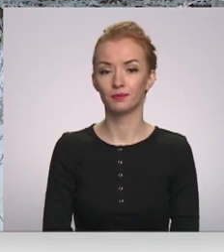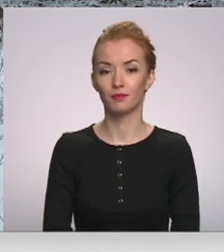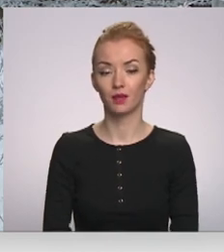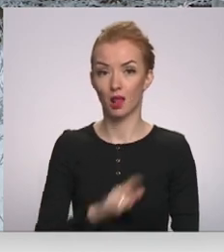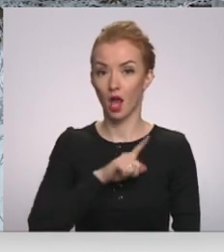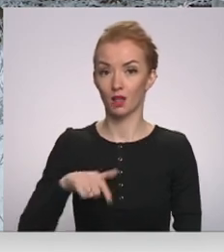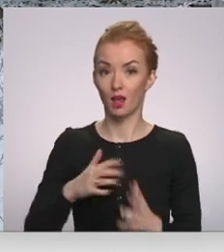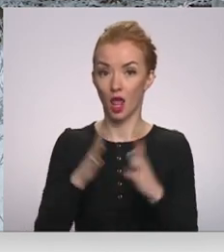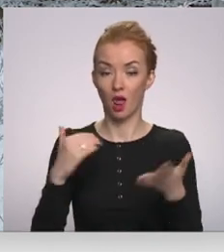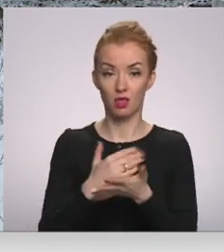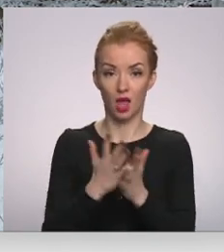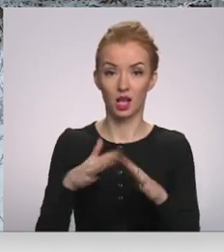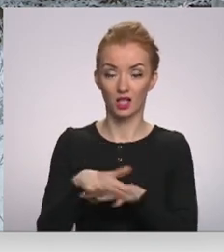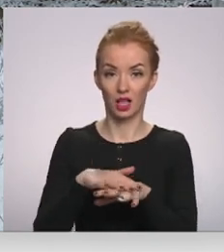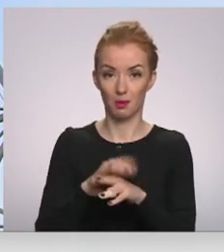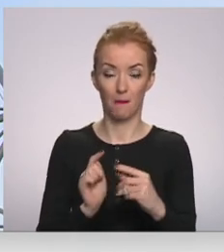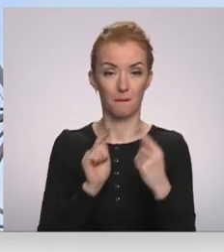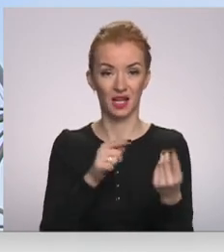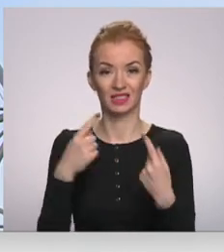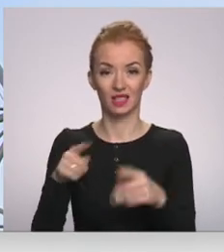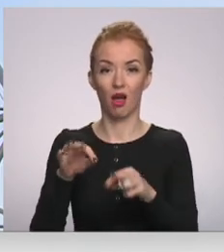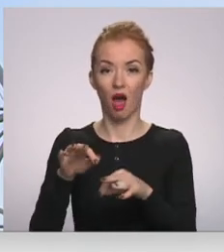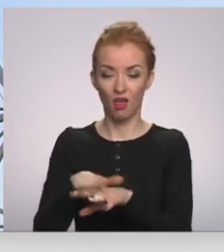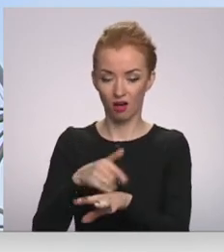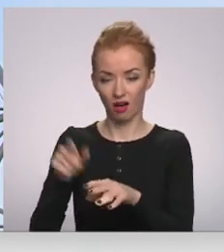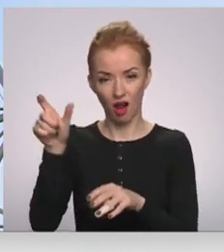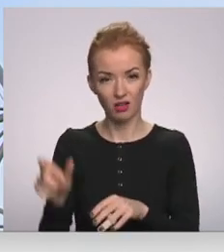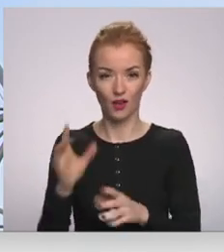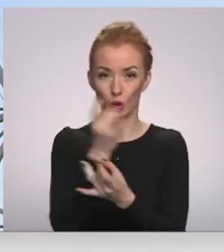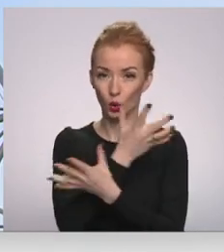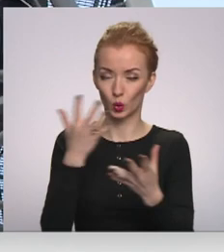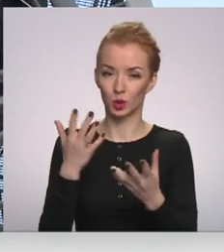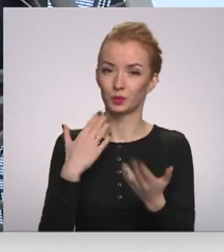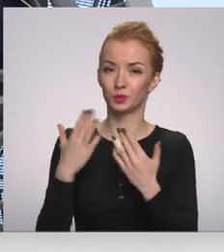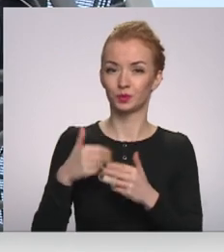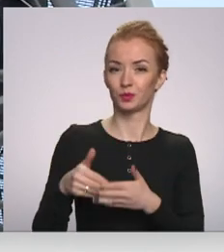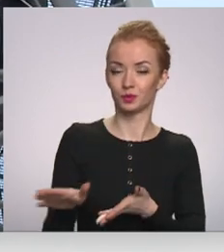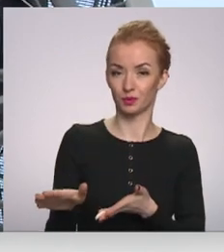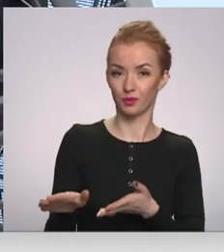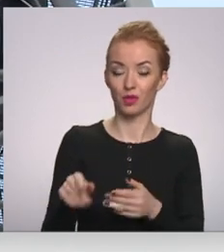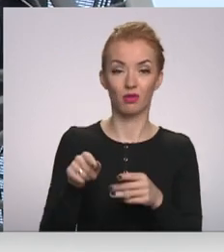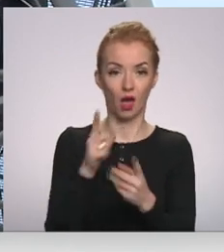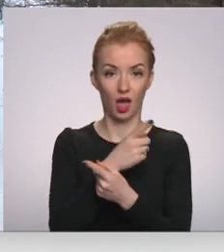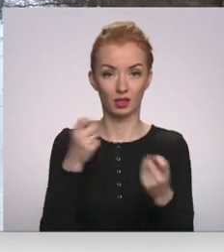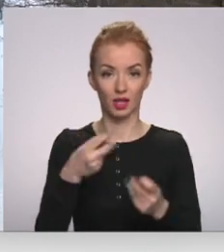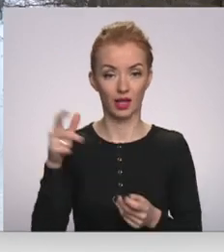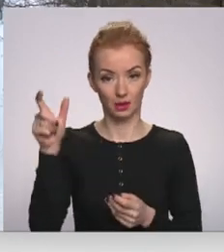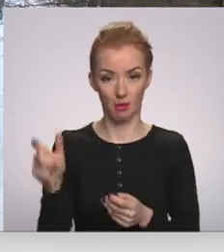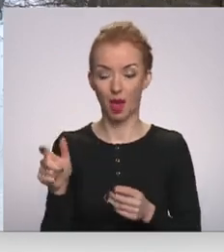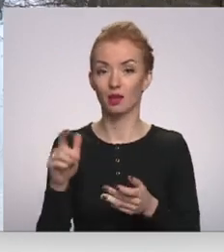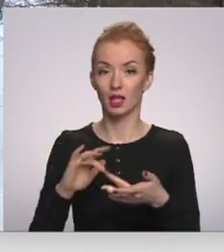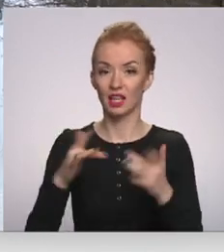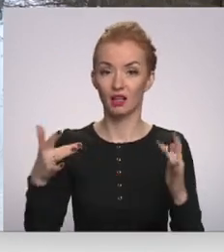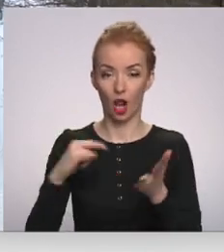Latvijā liela daļa sabiedrības pret citas rases, ādas krāsas kultūras cilvēkiem attiecas ļoti noraidoši, atzīst eksperti jaunākajā